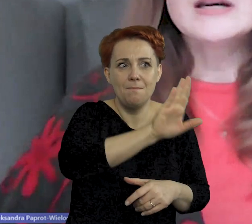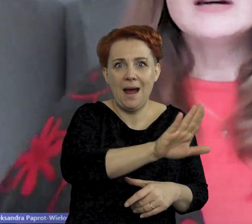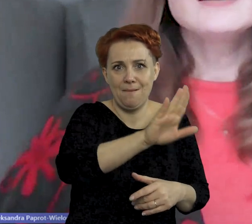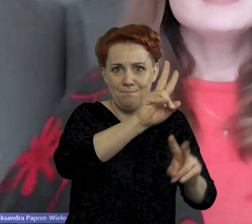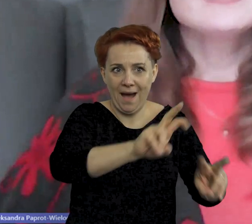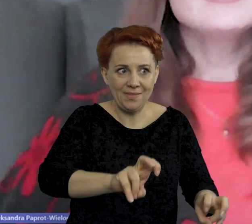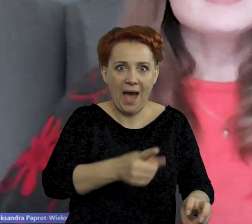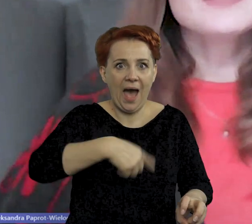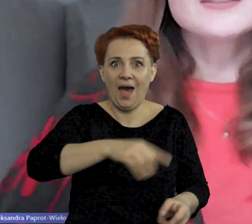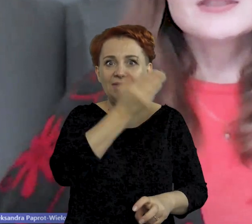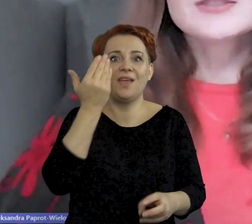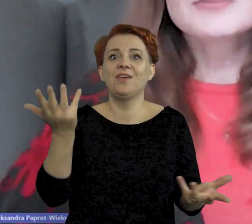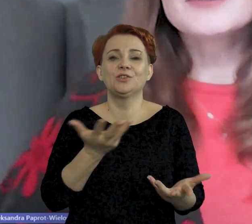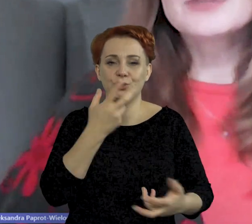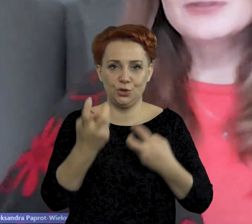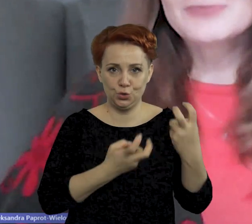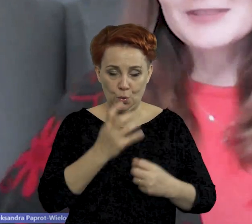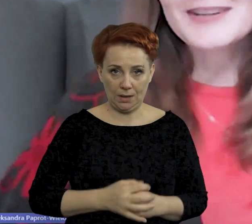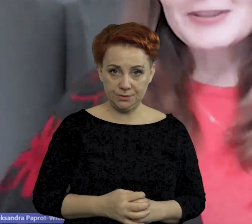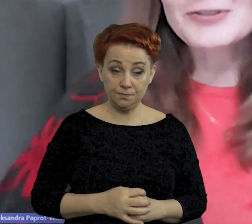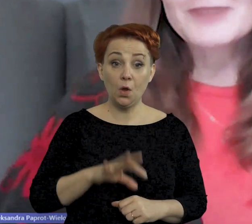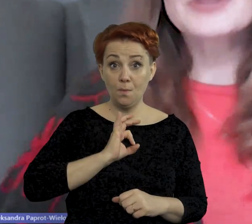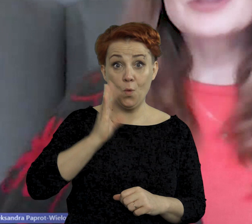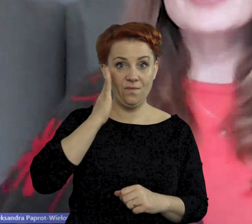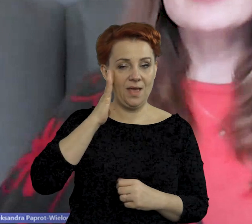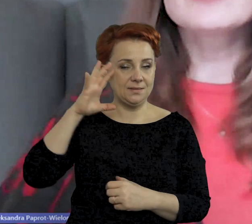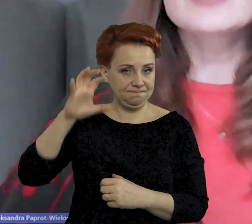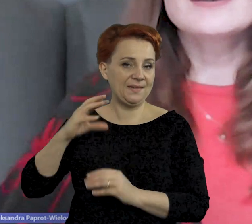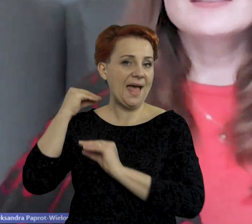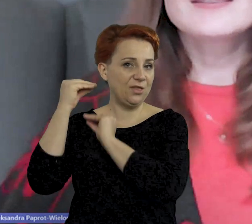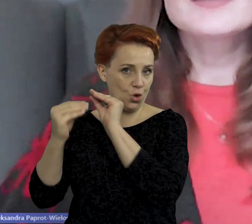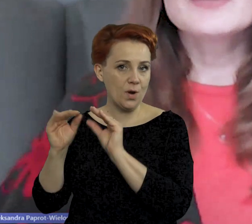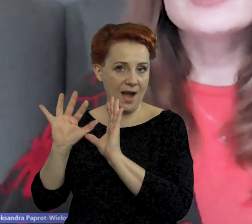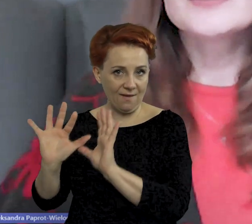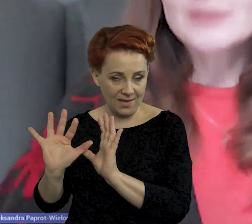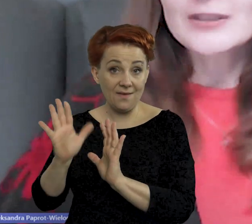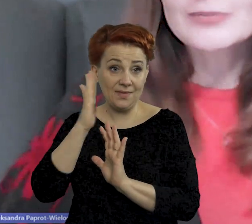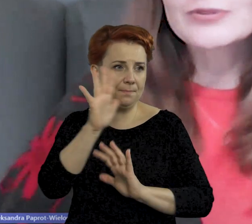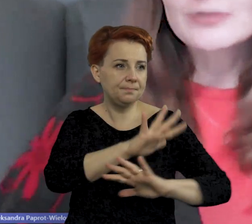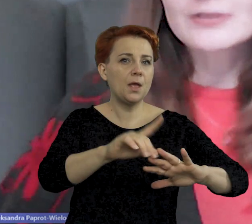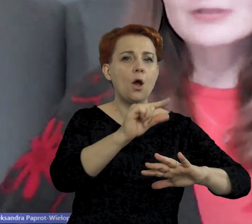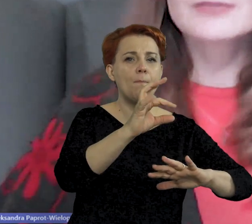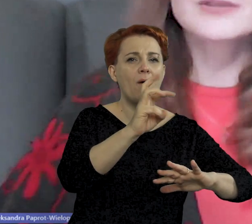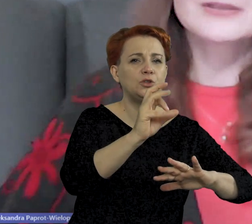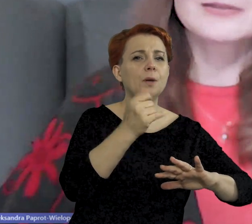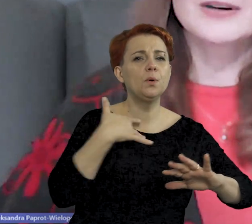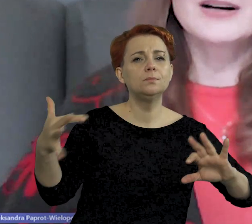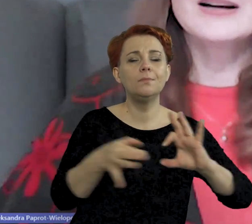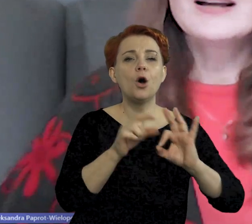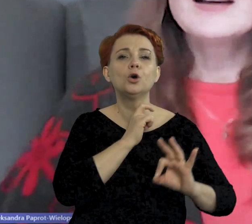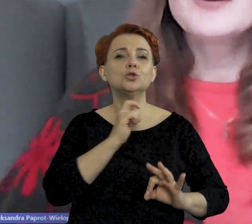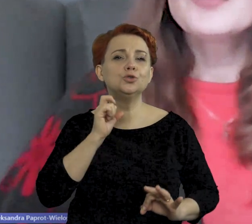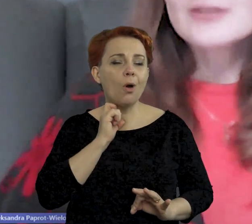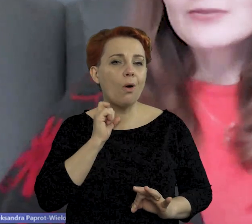szukać. Ja wtedy też, mając tą wiedzę etnograficzną, wiedząc, że z Powiślem związany był ksiądz Władysław